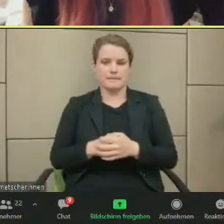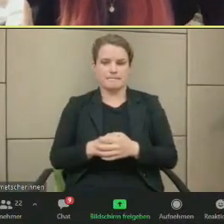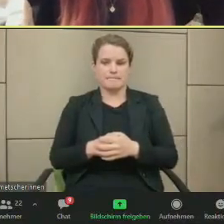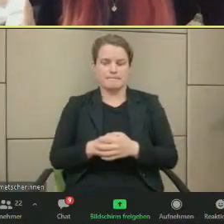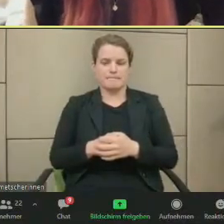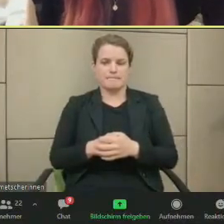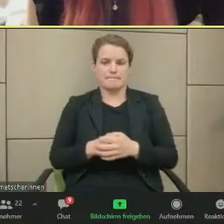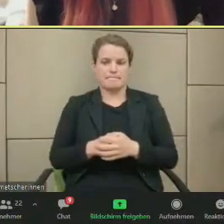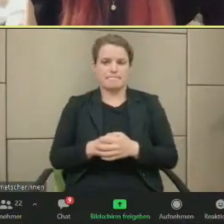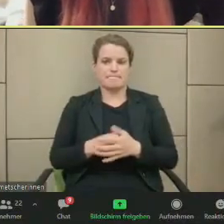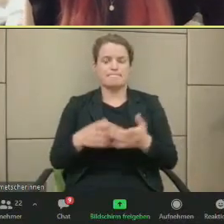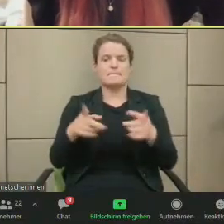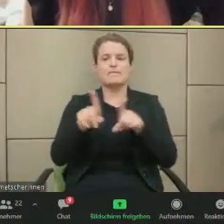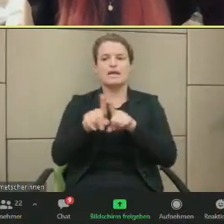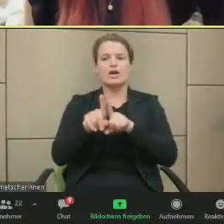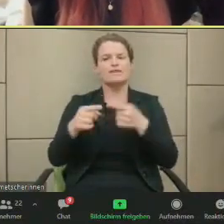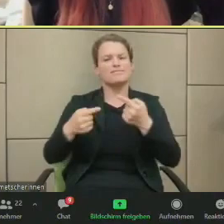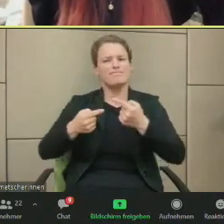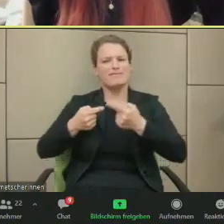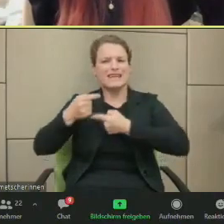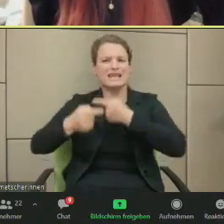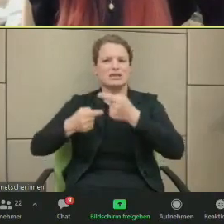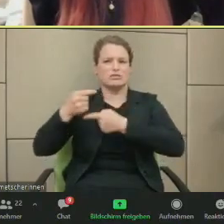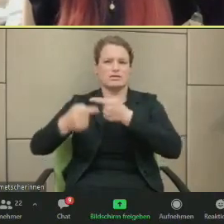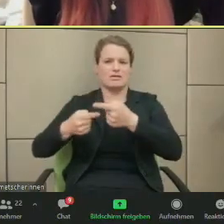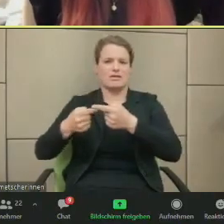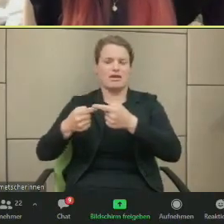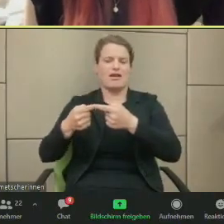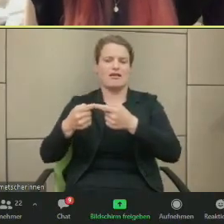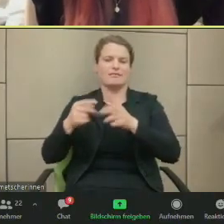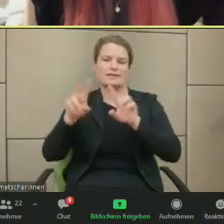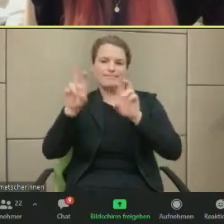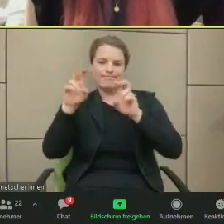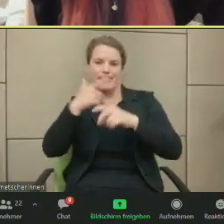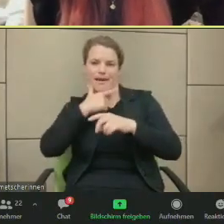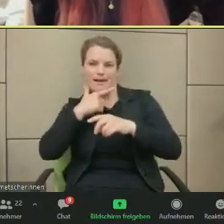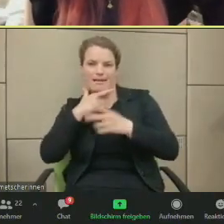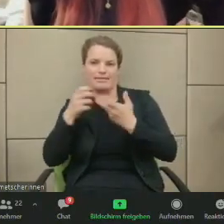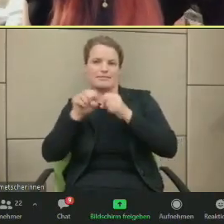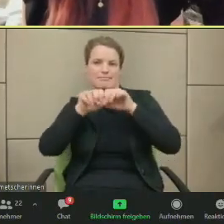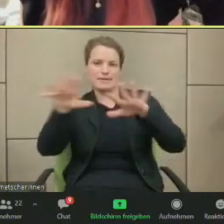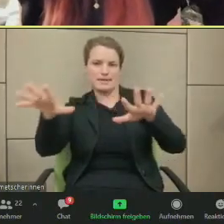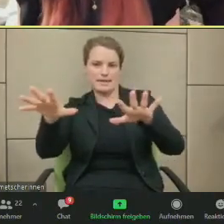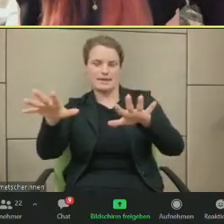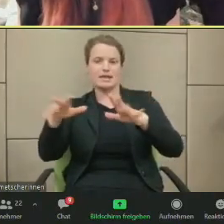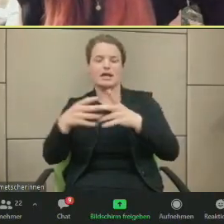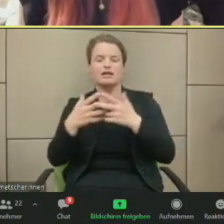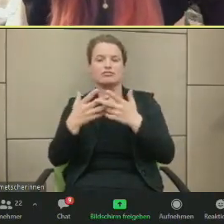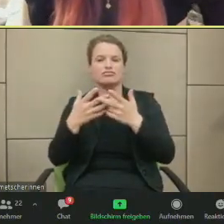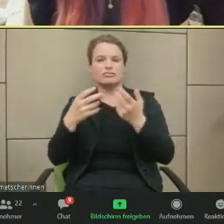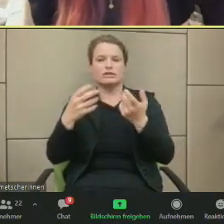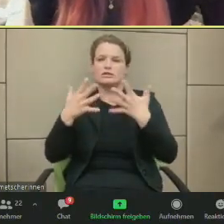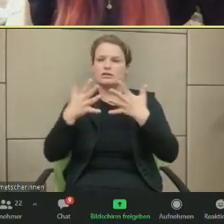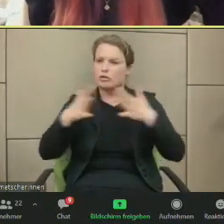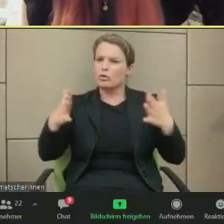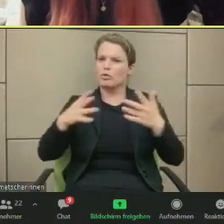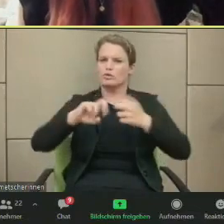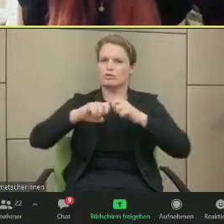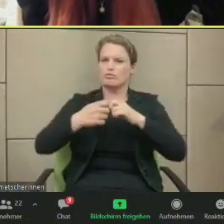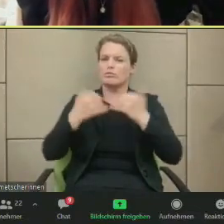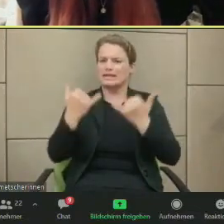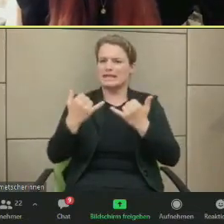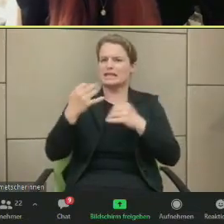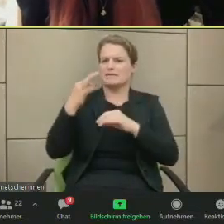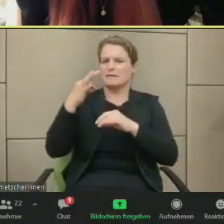Eben in den traditionellen Medien ist das ein großes Problem. Das wird mit der Zeit besser und das erkämpfen